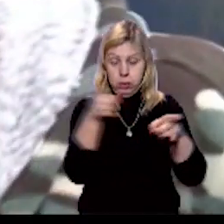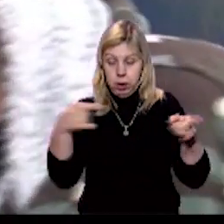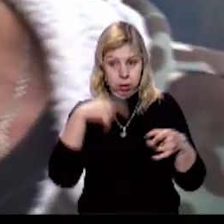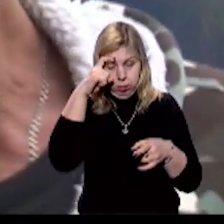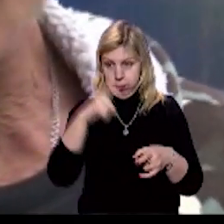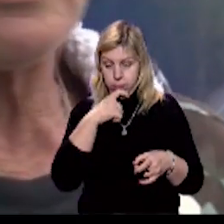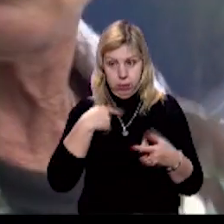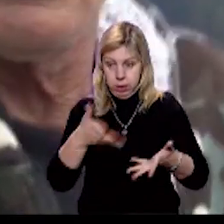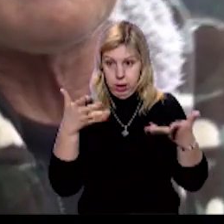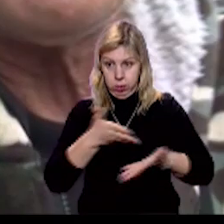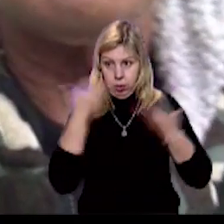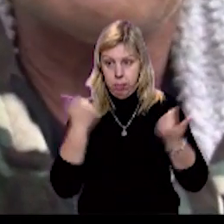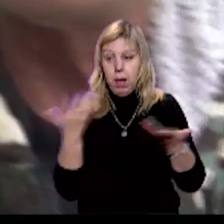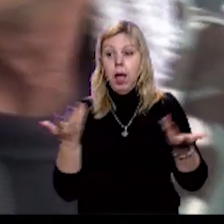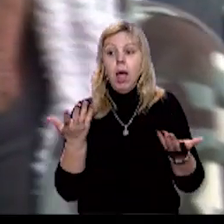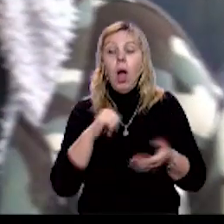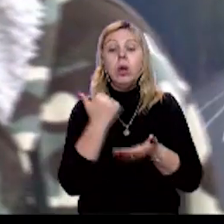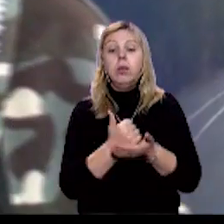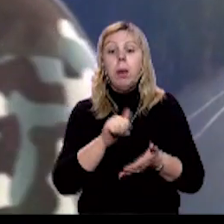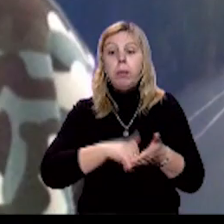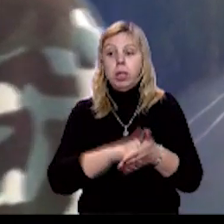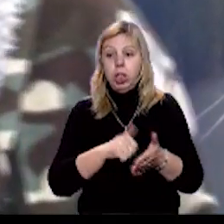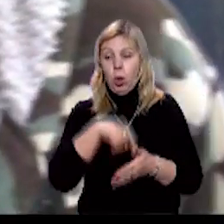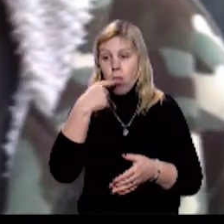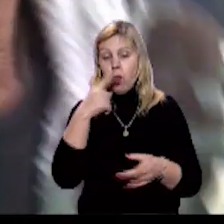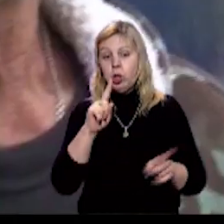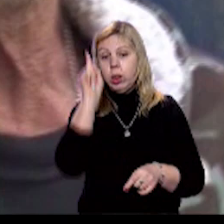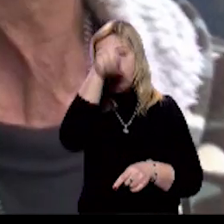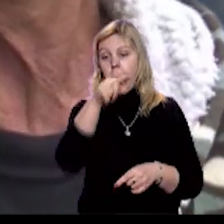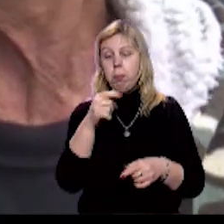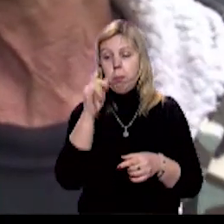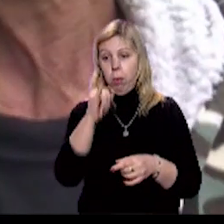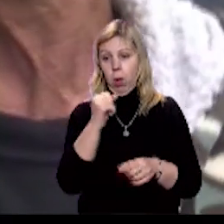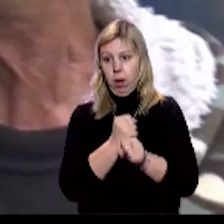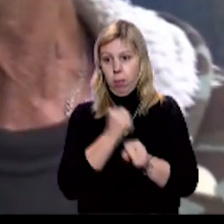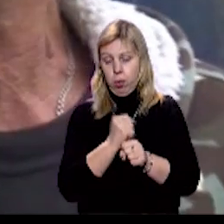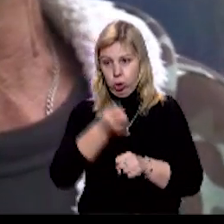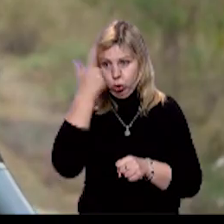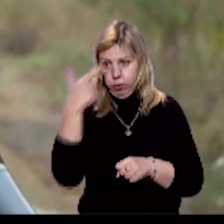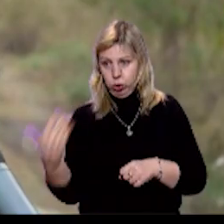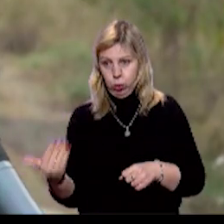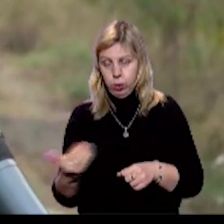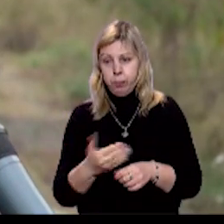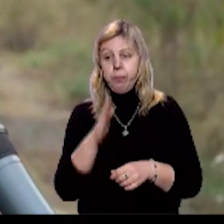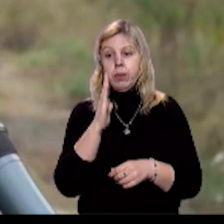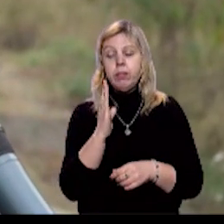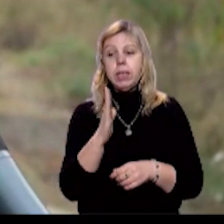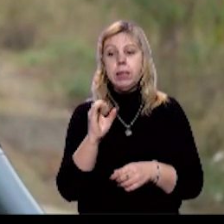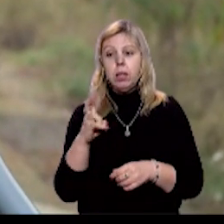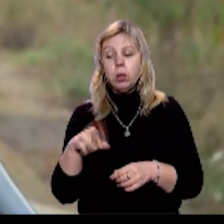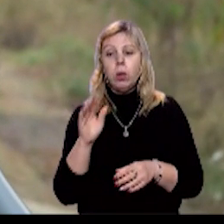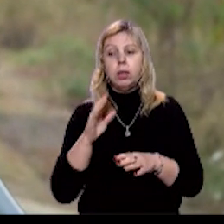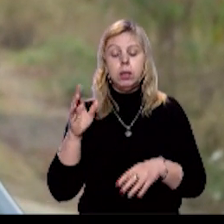як заїжджає. І не ясно, яка основна причина. Говорять, що погано працює словацька сторона. Василь Станко,